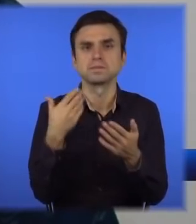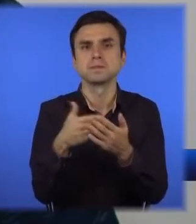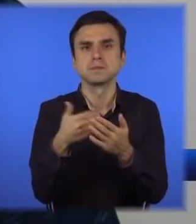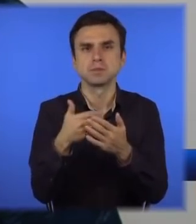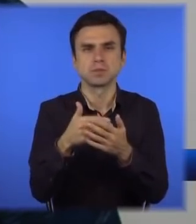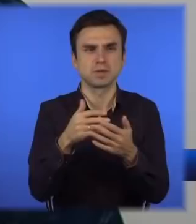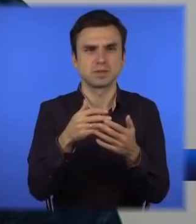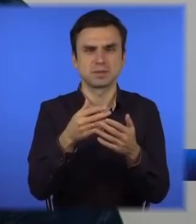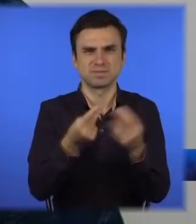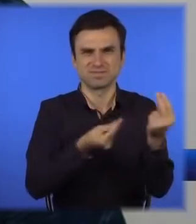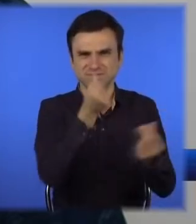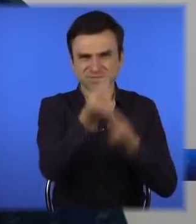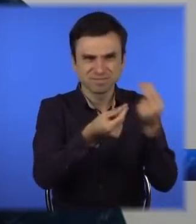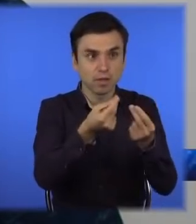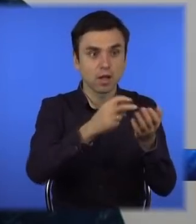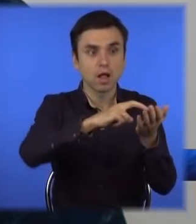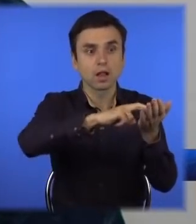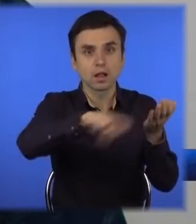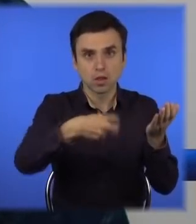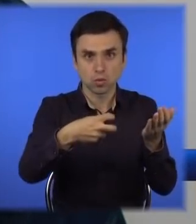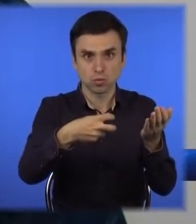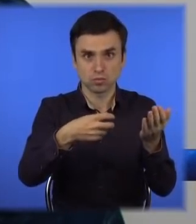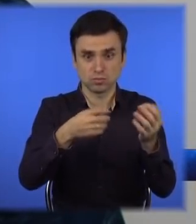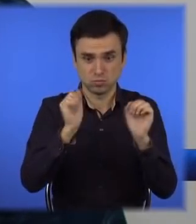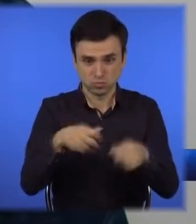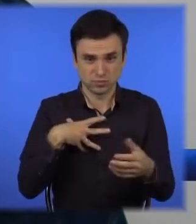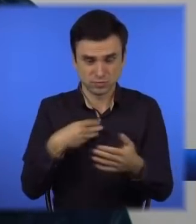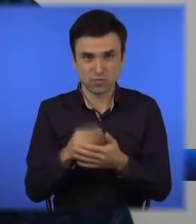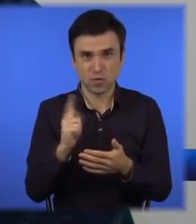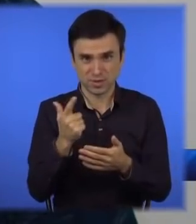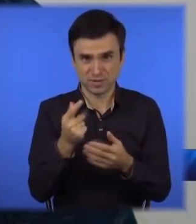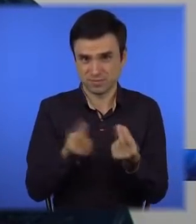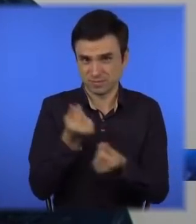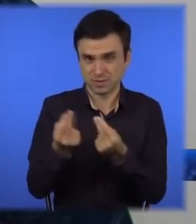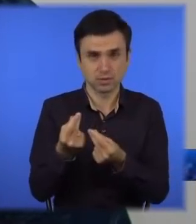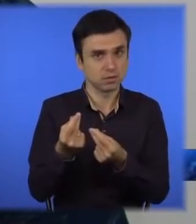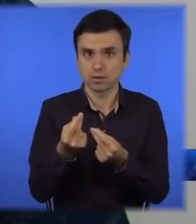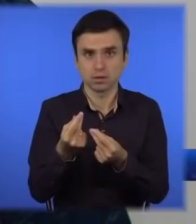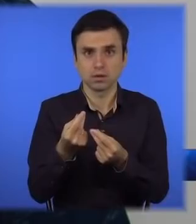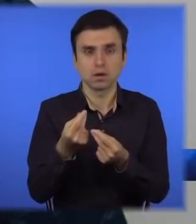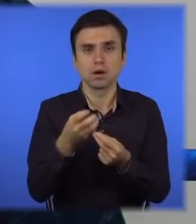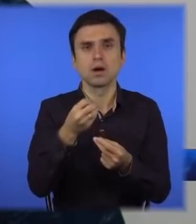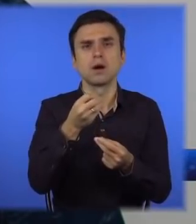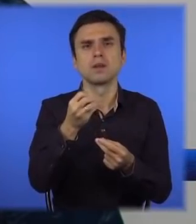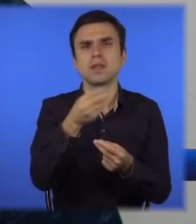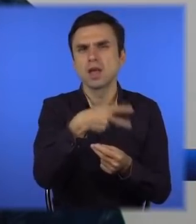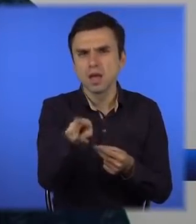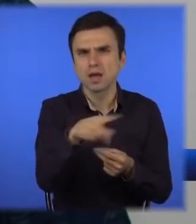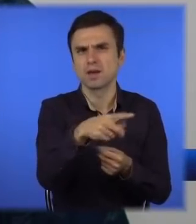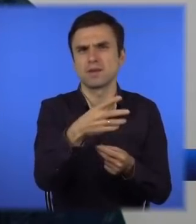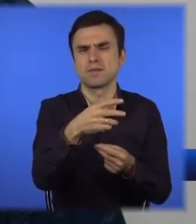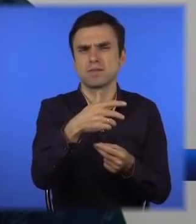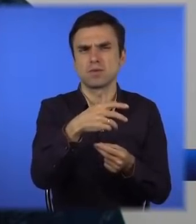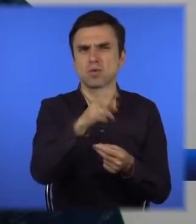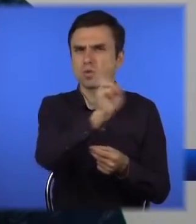велика кількість журналістів, експертів, представників громадських організацій. І загалом ми можемо говорити, що парламент цього скликання